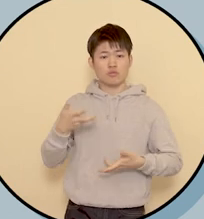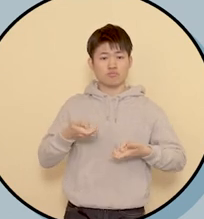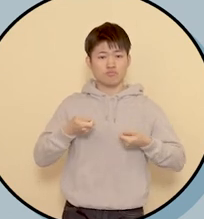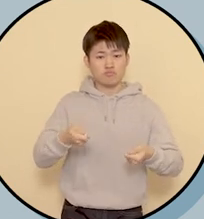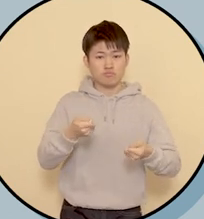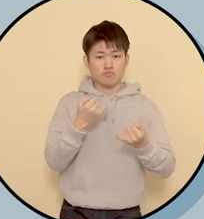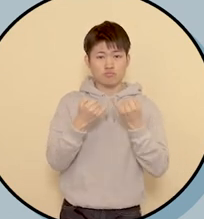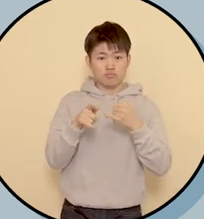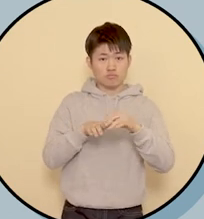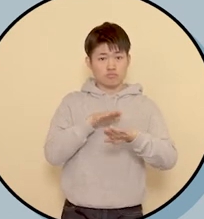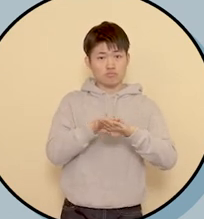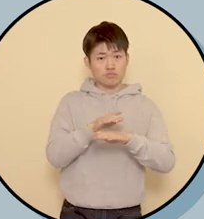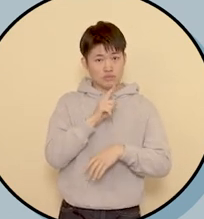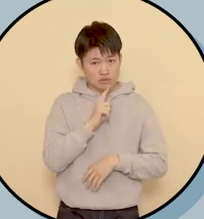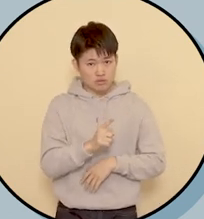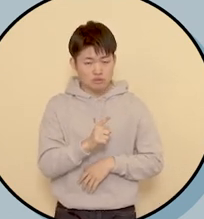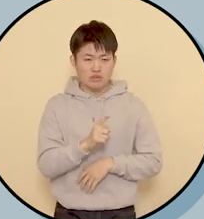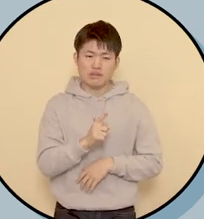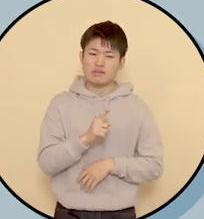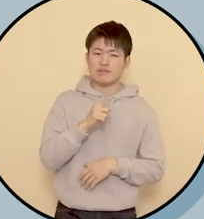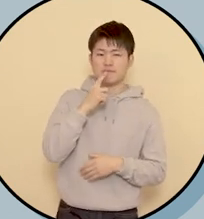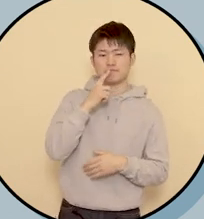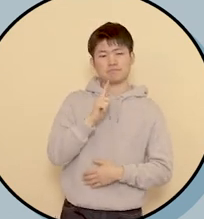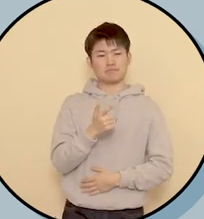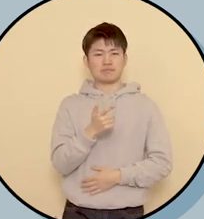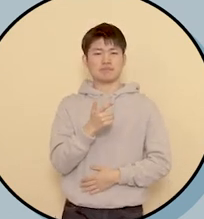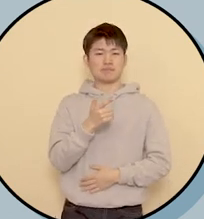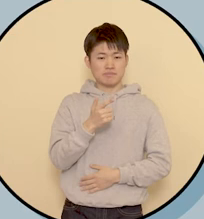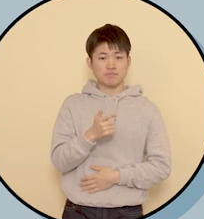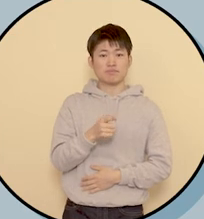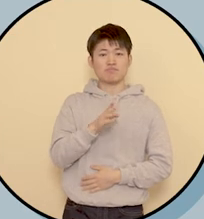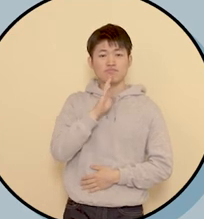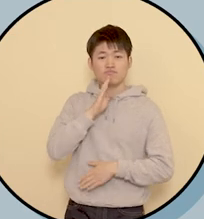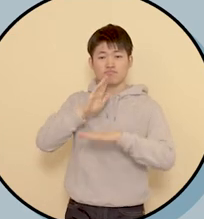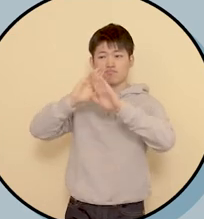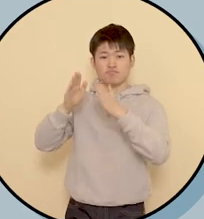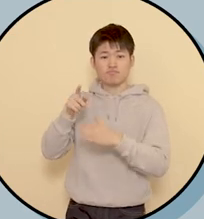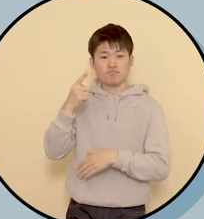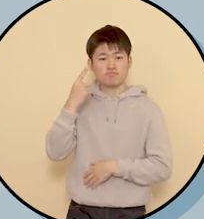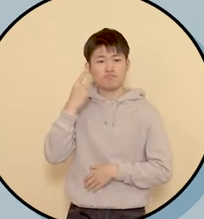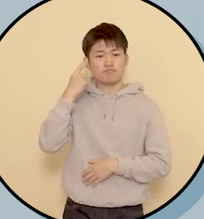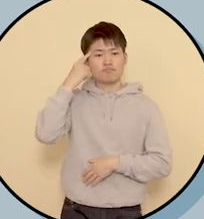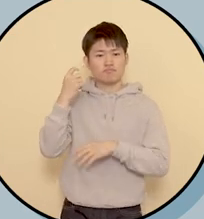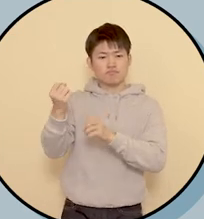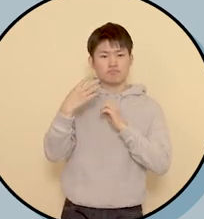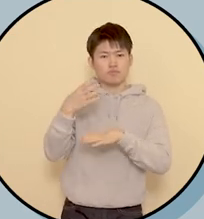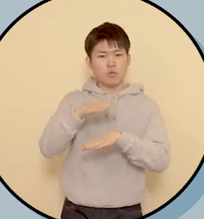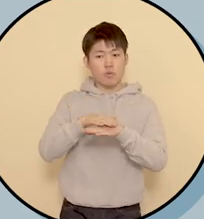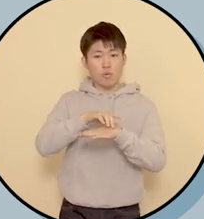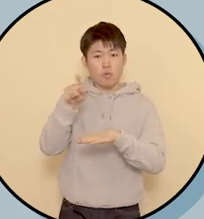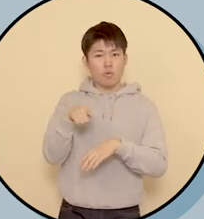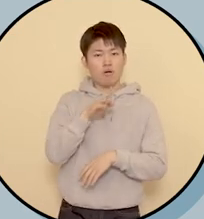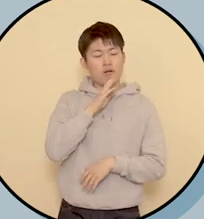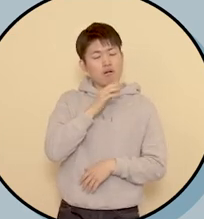触り方というか、実際にあなたを感じるっていうような、やり取りっていうのはなかなかないかな。演劇って